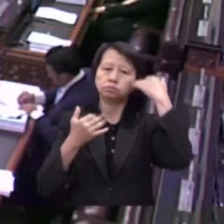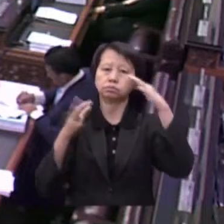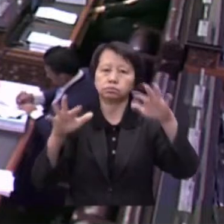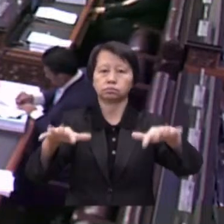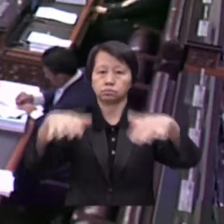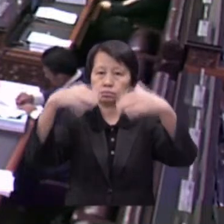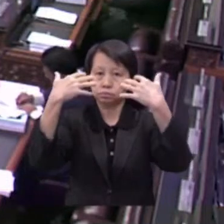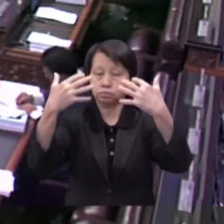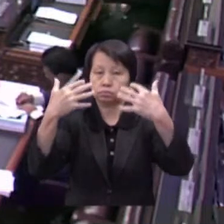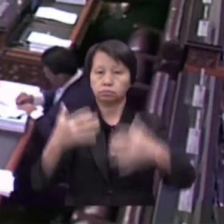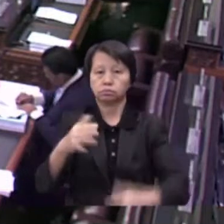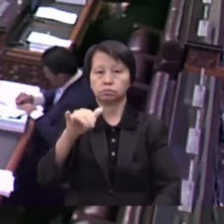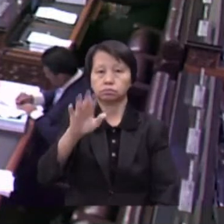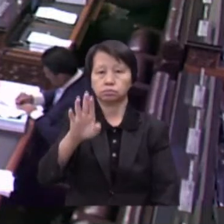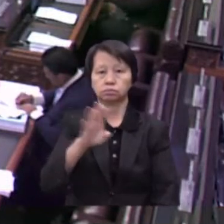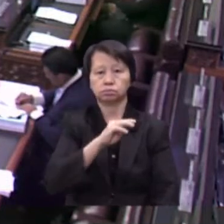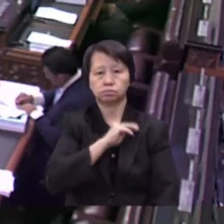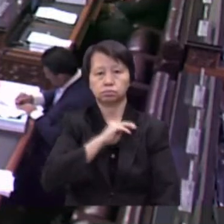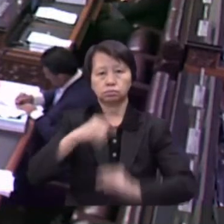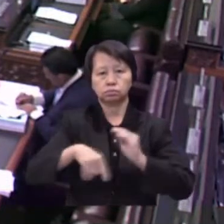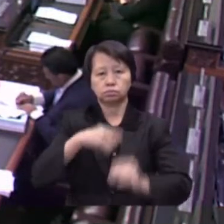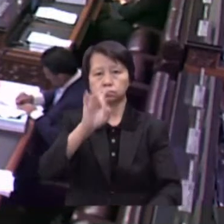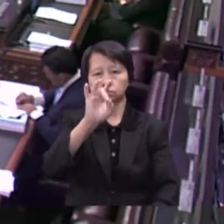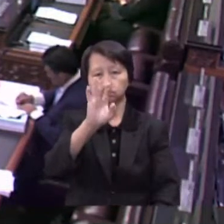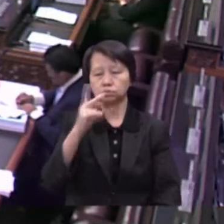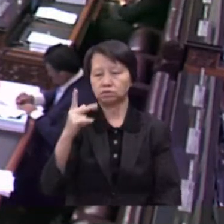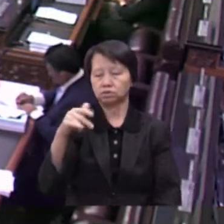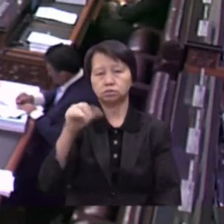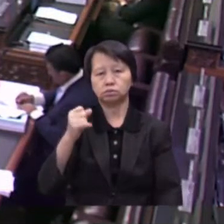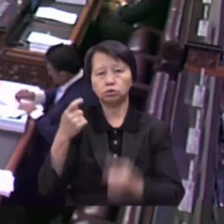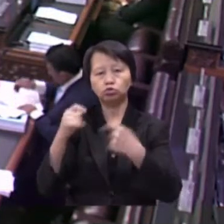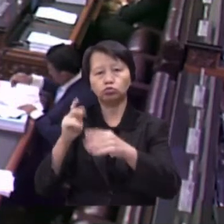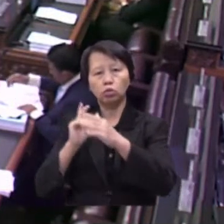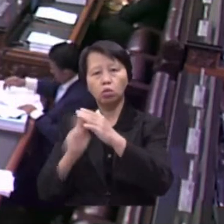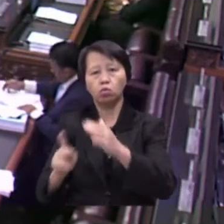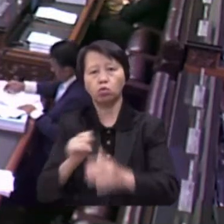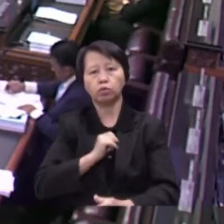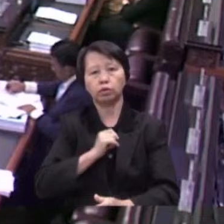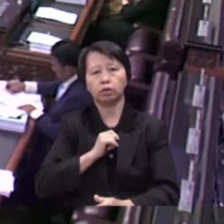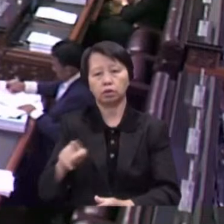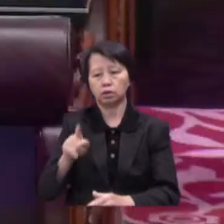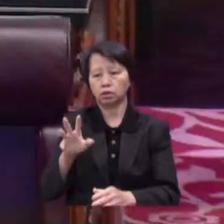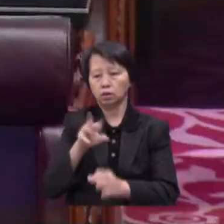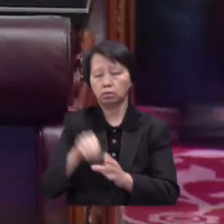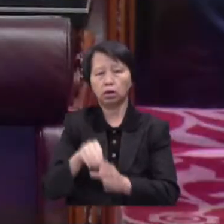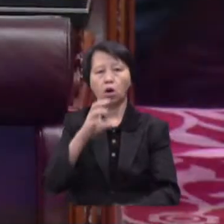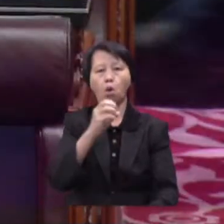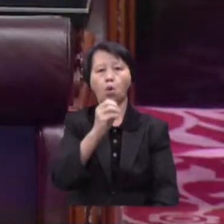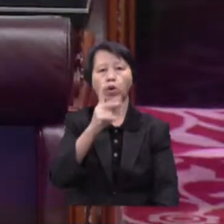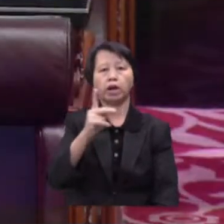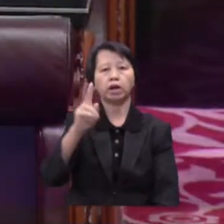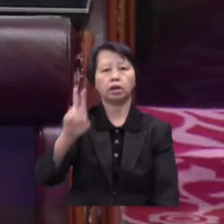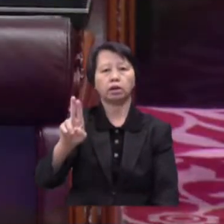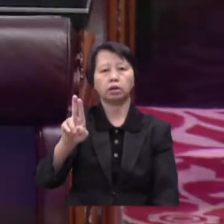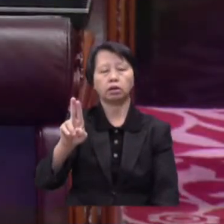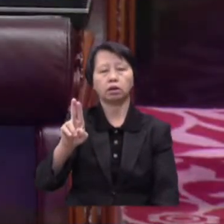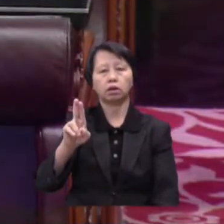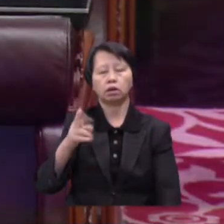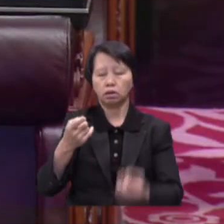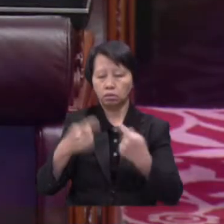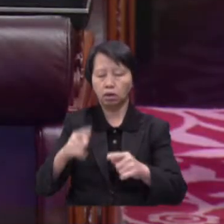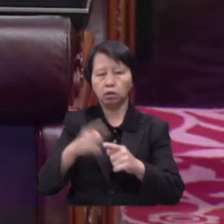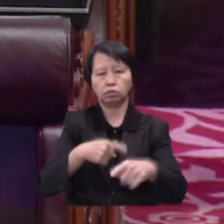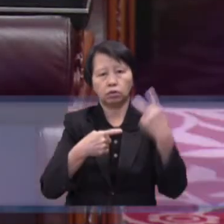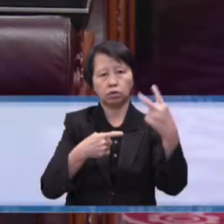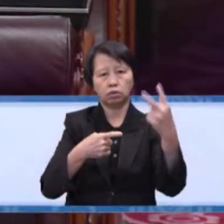perhatian yang berhubungan menteri mengenai satu case cobaan bunuh diri yang melibatkan oke you yang berlaku pada